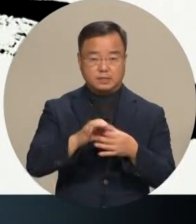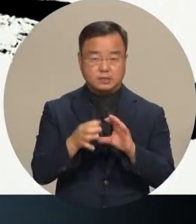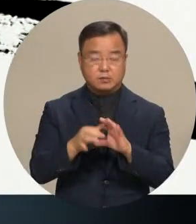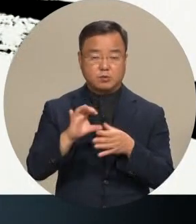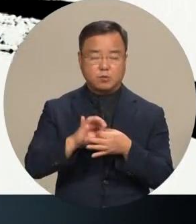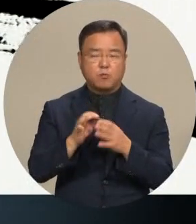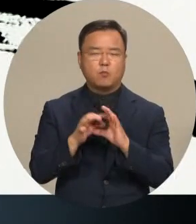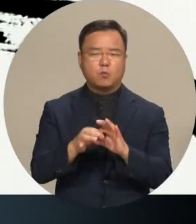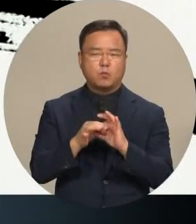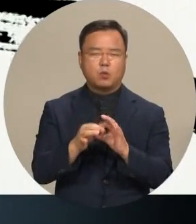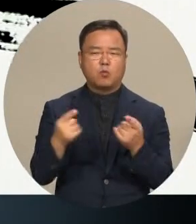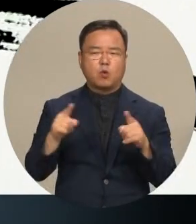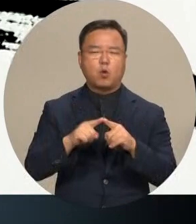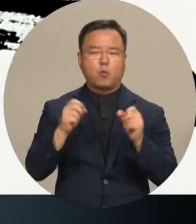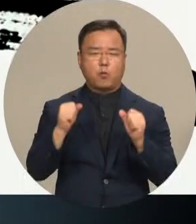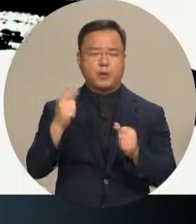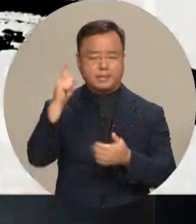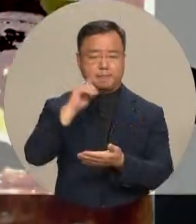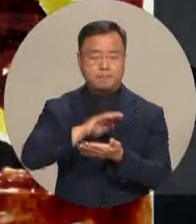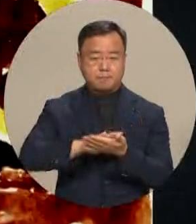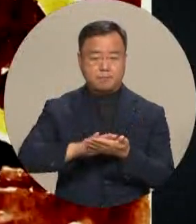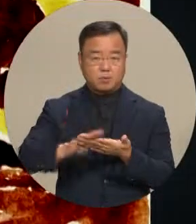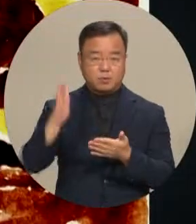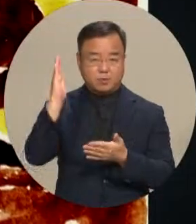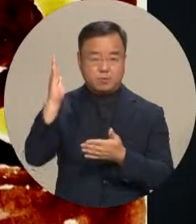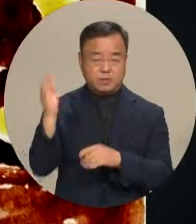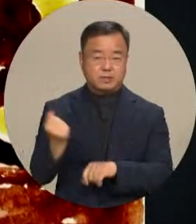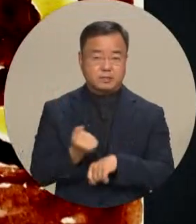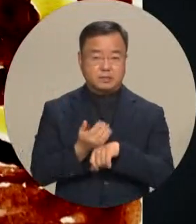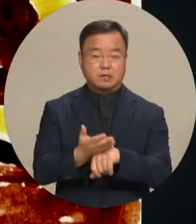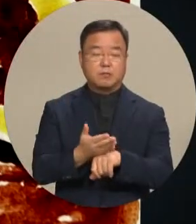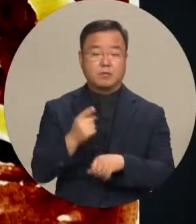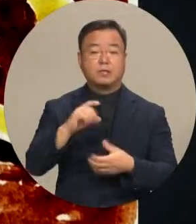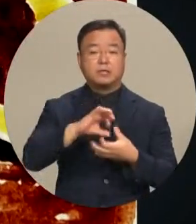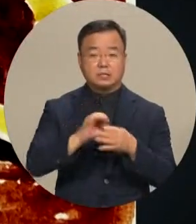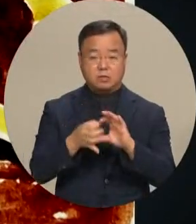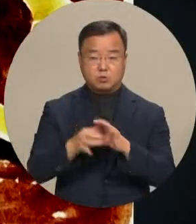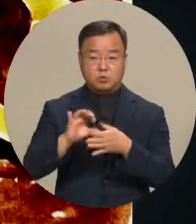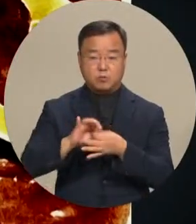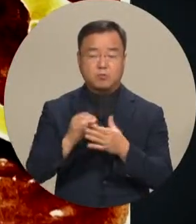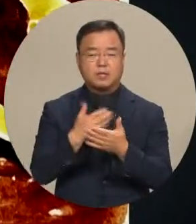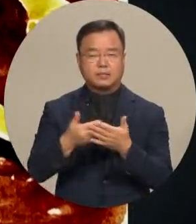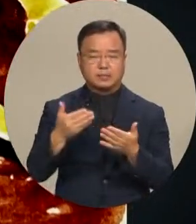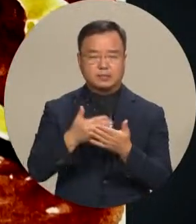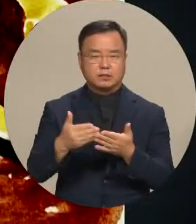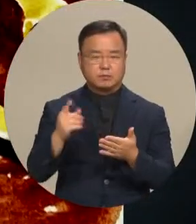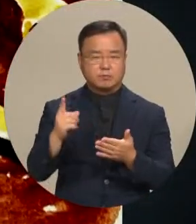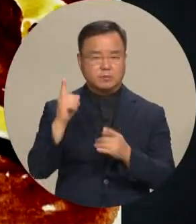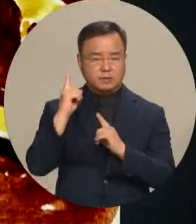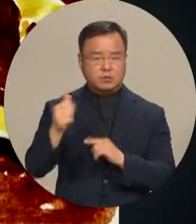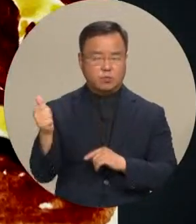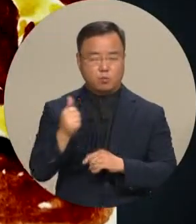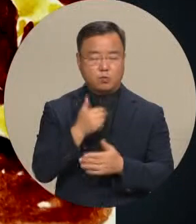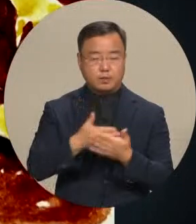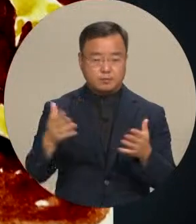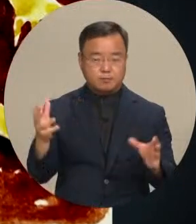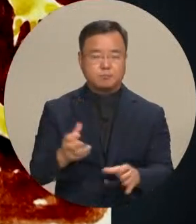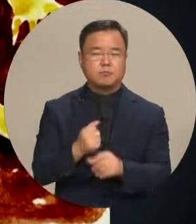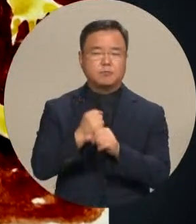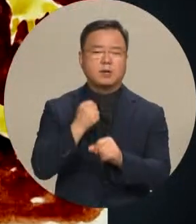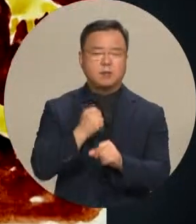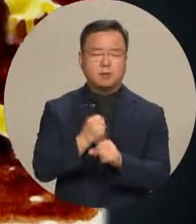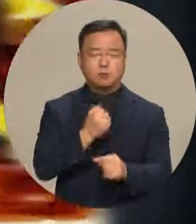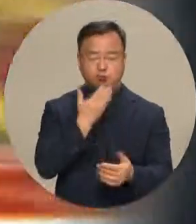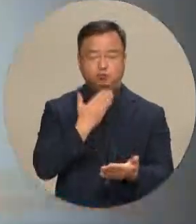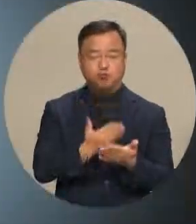평화라는 완결된 메시지를 전합니다. 군상 연작이 이 화백의 작품 세계를 집약한 백미로 꼽히는